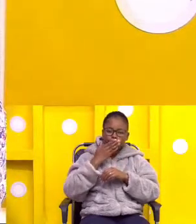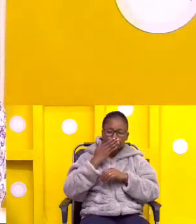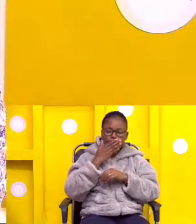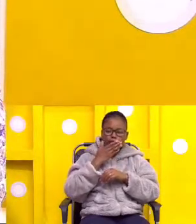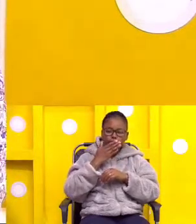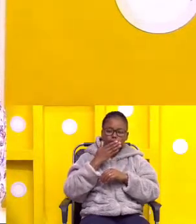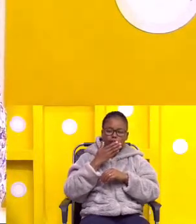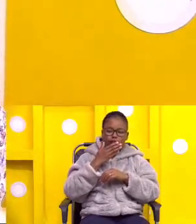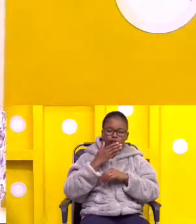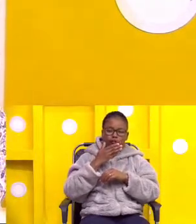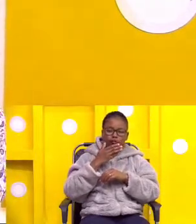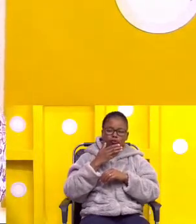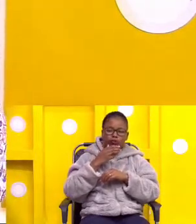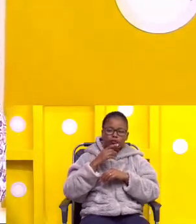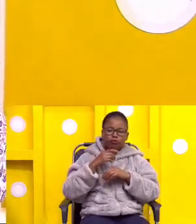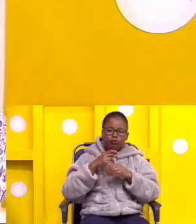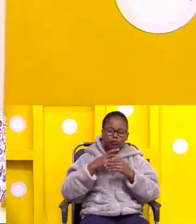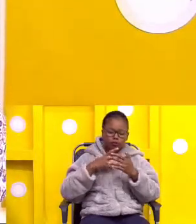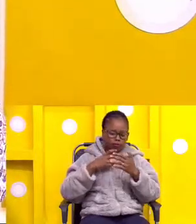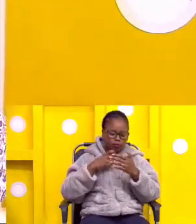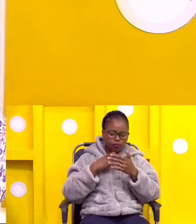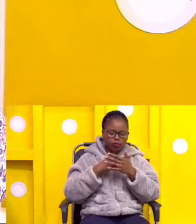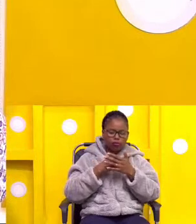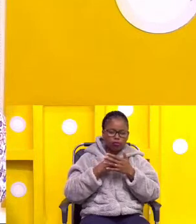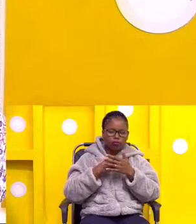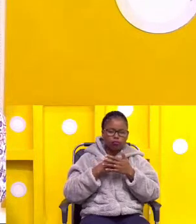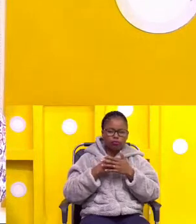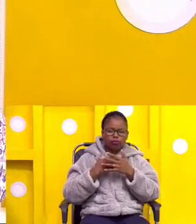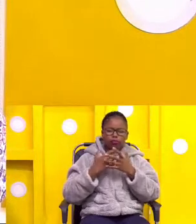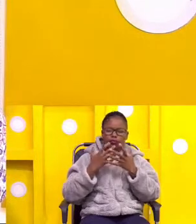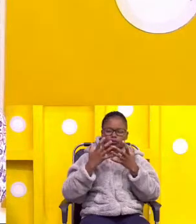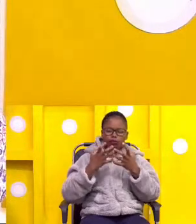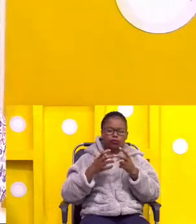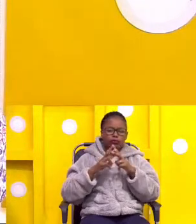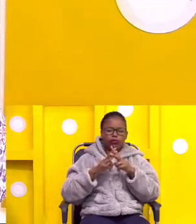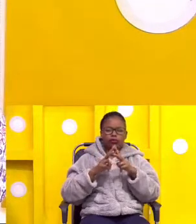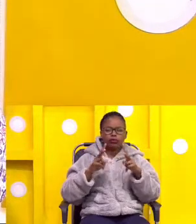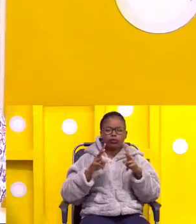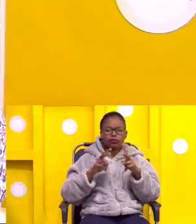Na nĩgathecangĩtwo na cindano maũndũ maritũ mũno.